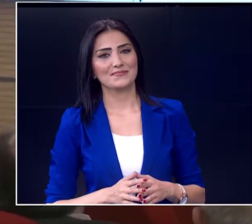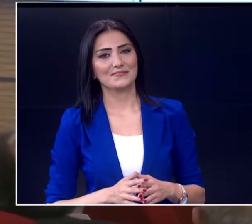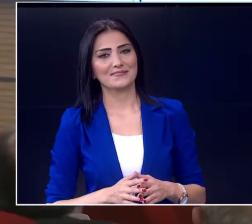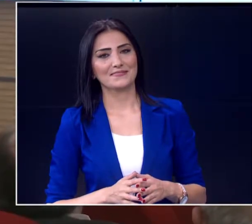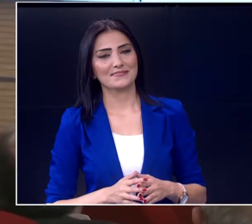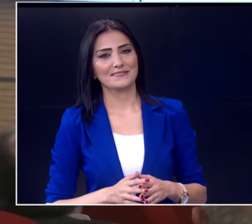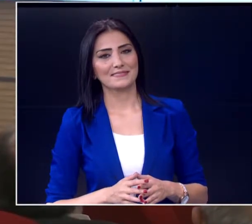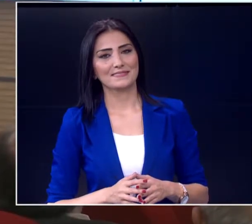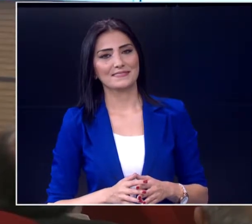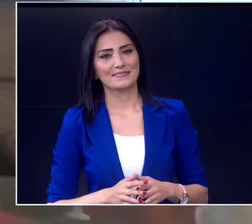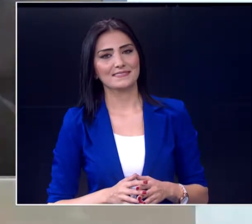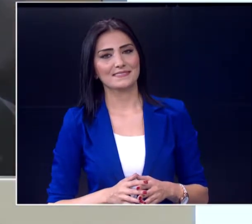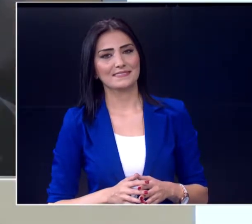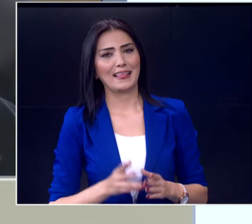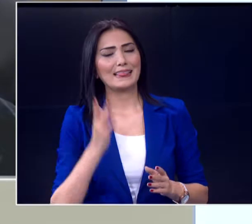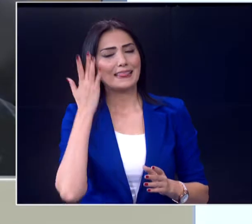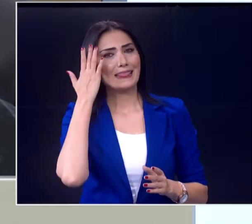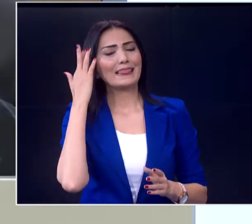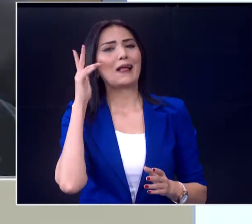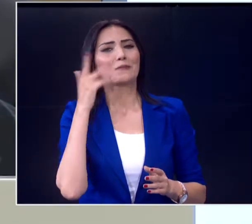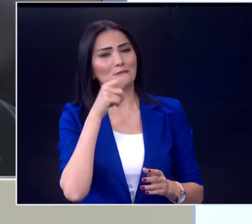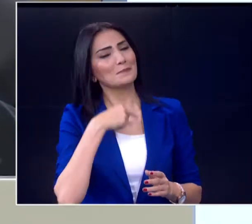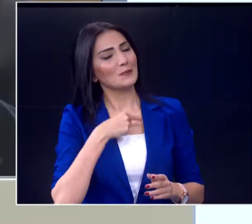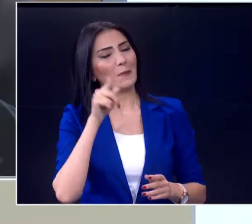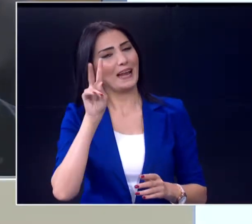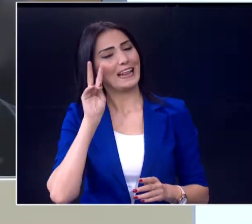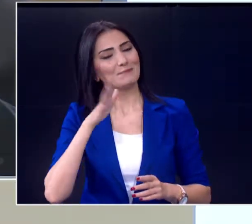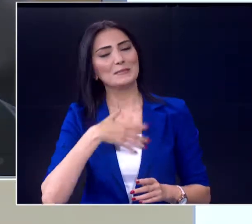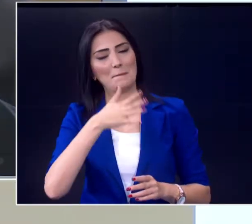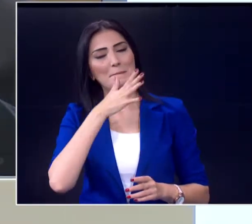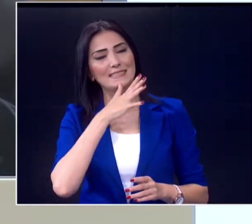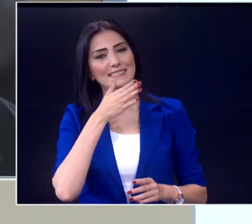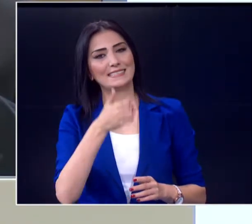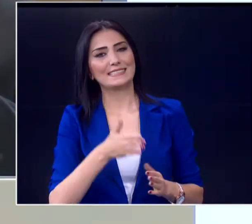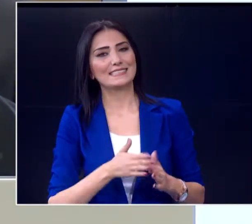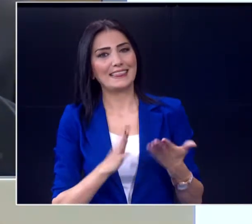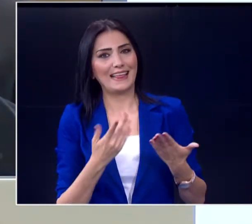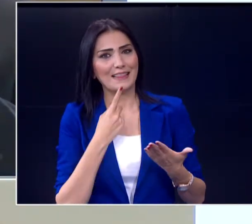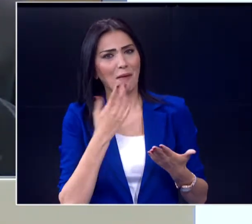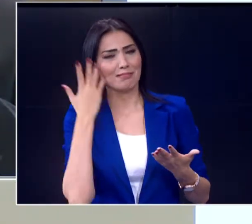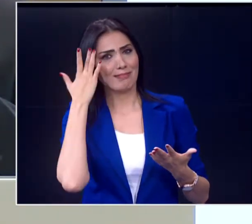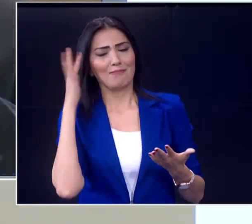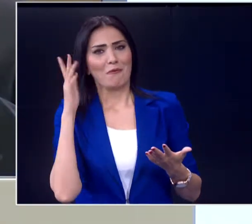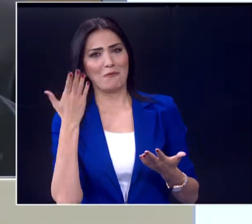Ay, tanımıyorlarsa biz onlara tanıtmasını biliyoruz. Ne demek tanımıyoruz?